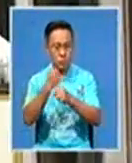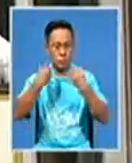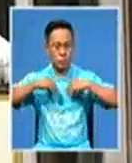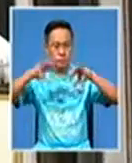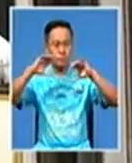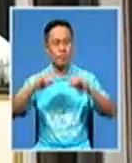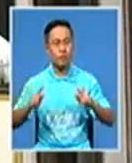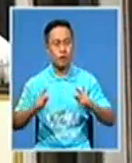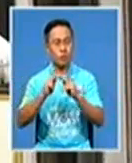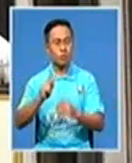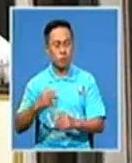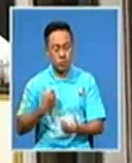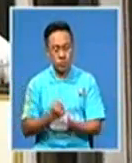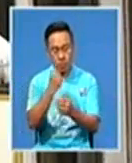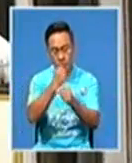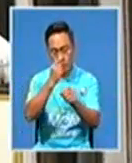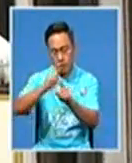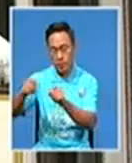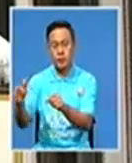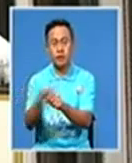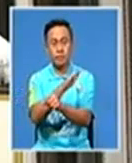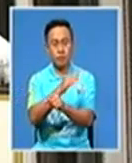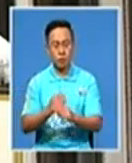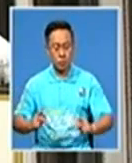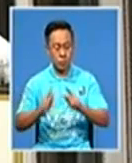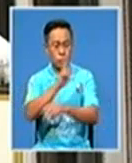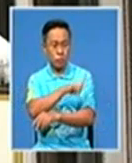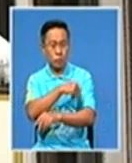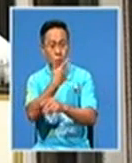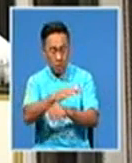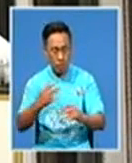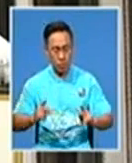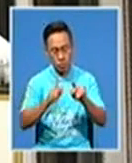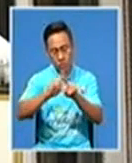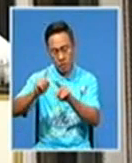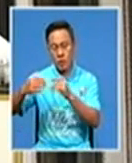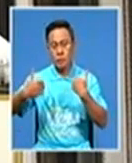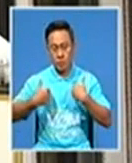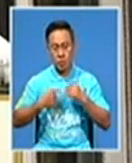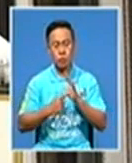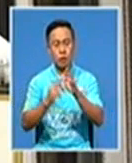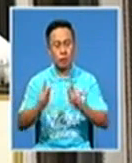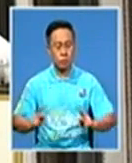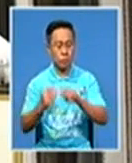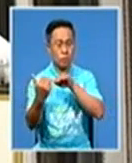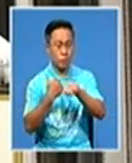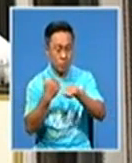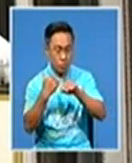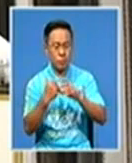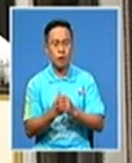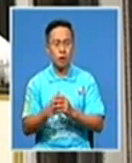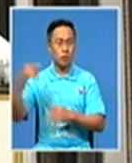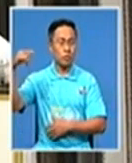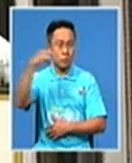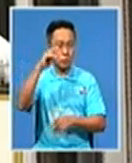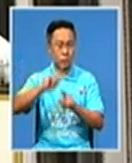ที่ทุกท่านนะครับที่ได้ร่วมกันทำงานอย่างเต็มที่นอกจากกระทรวงสาธารณสุขแล้วก็มีอีกหลายกระทรวงนะครับโดยเฉพาะยิ่งการคมนาคมการสัญจรไปมาทาง